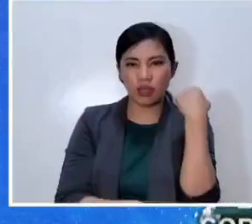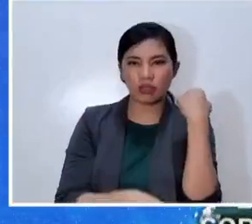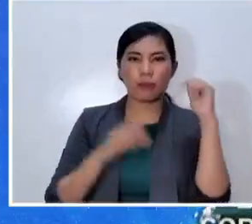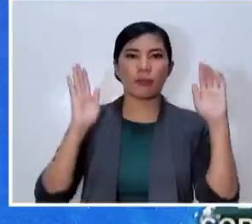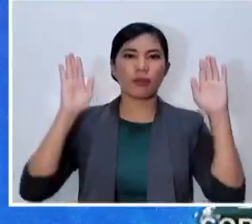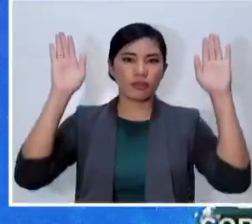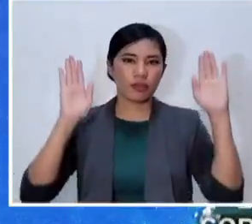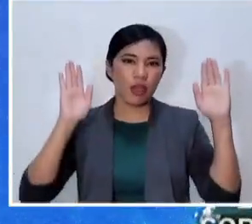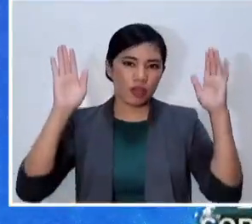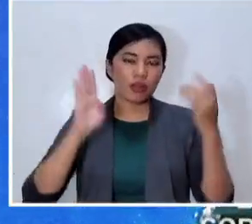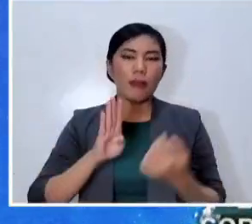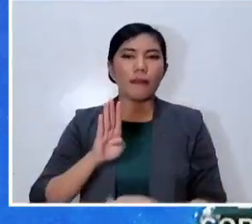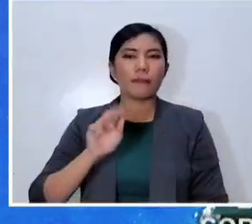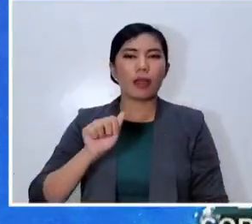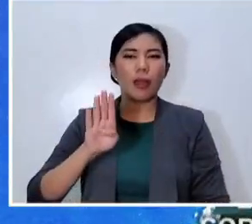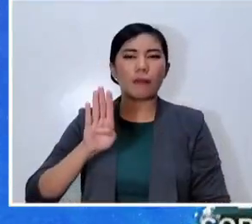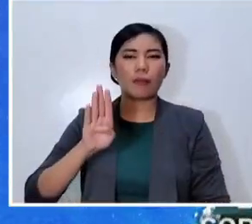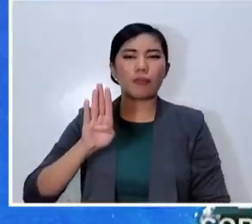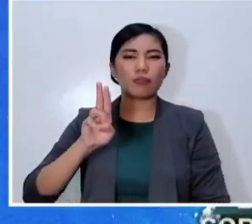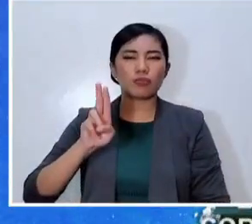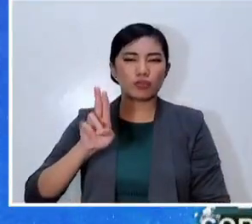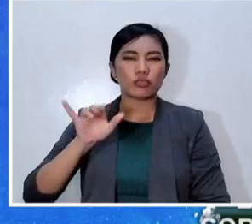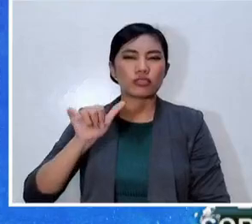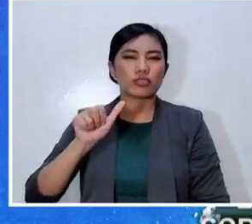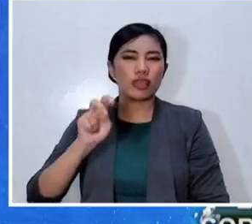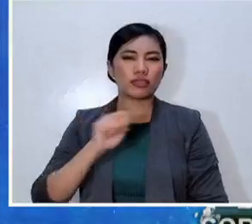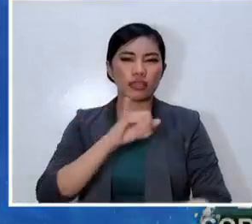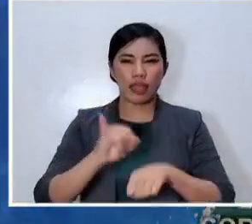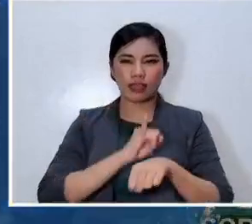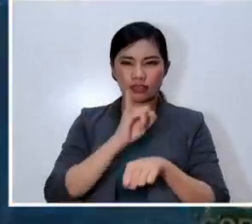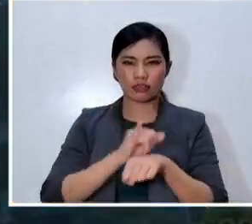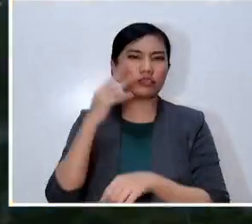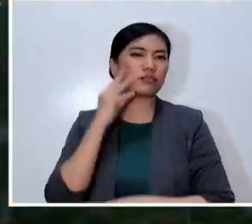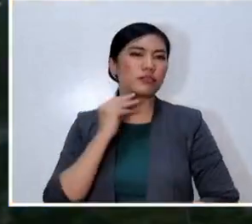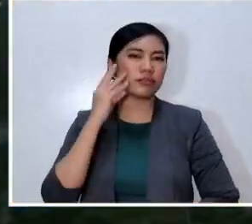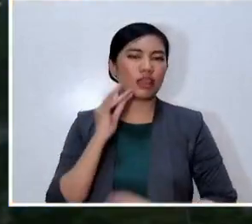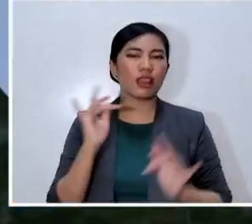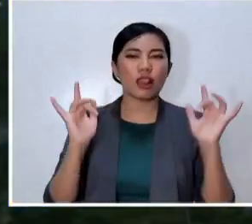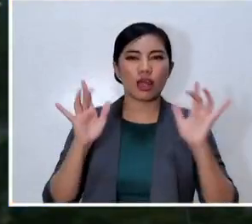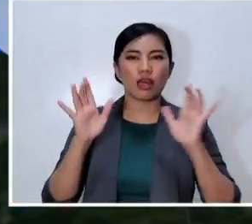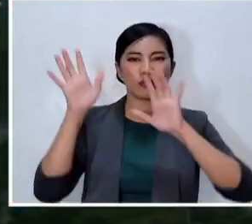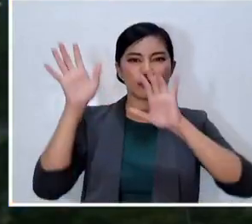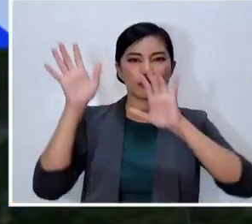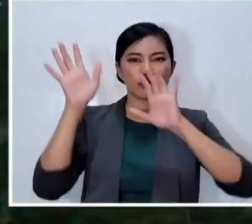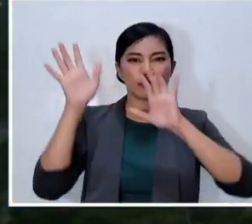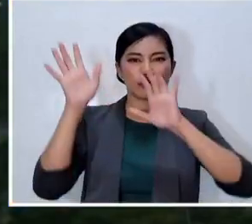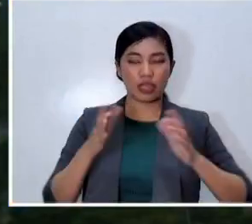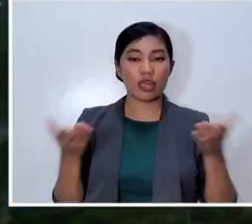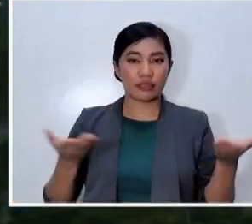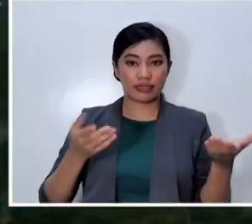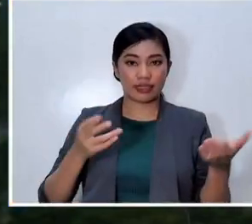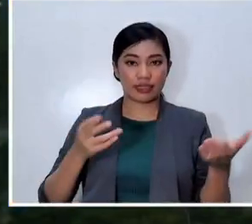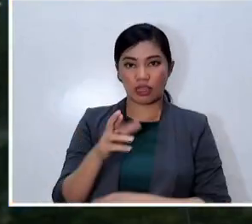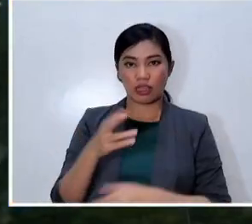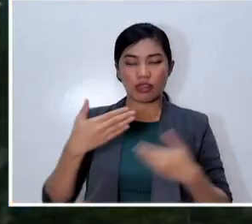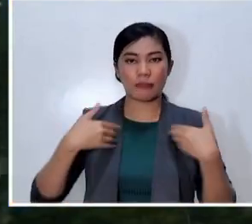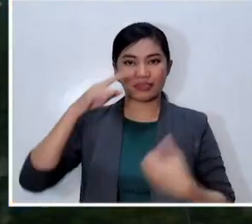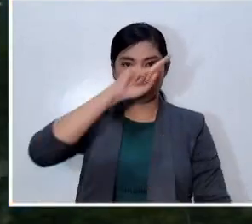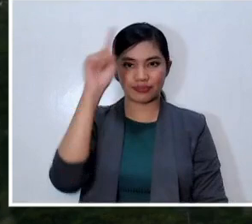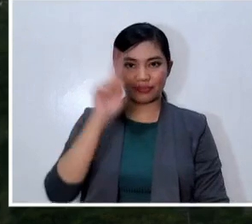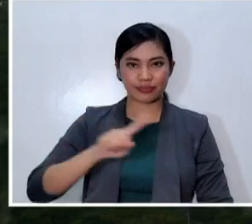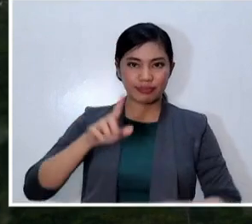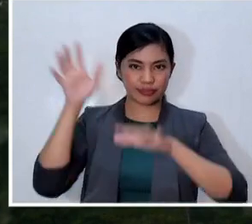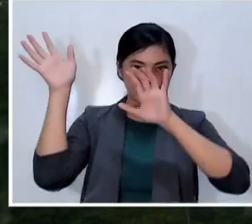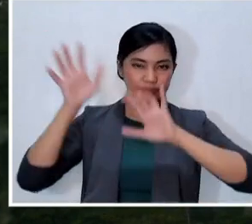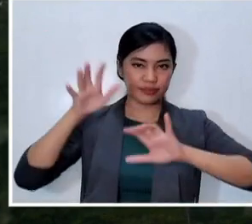pa rin ng maghapong mahina hanggang sa katamtamang ulan. Dito naman sa Metro Manila, may tsansa pa rin ng thunderstorms bukas ng umaga at hapon.